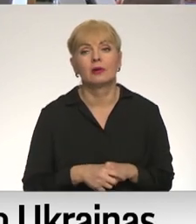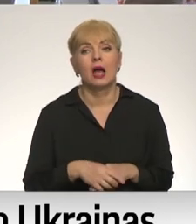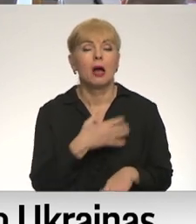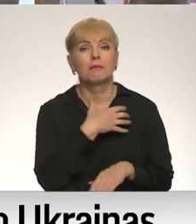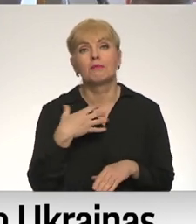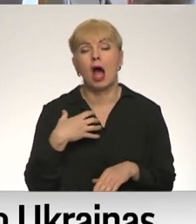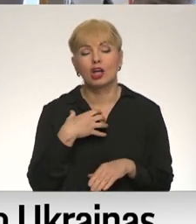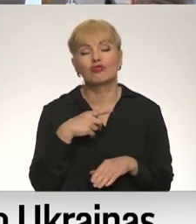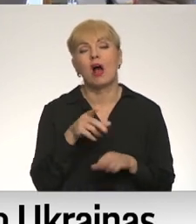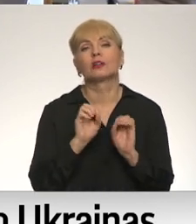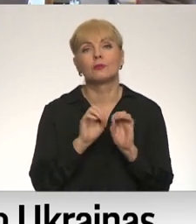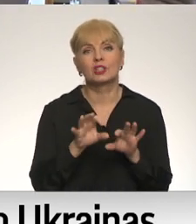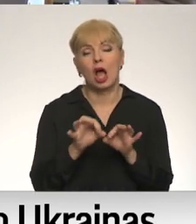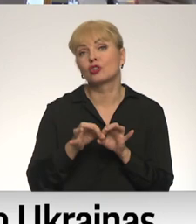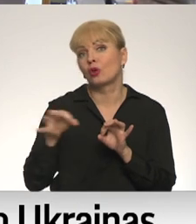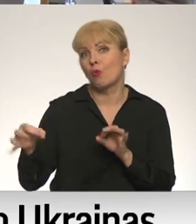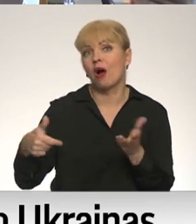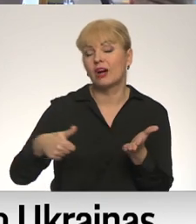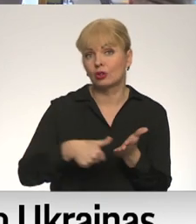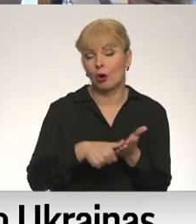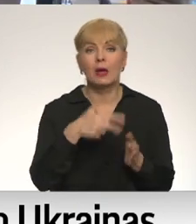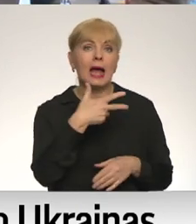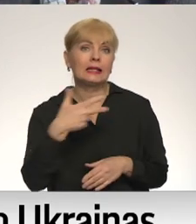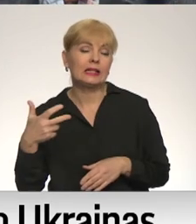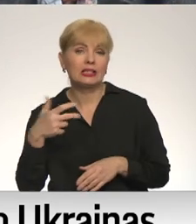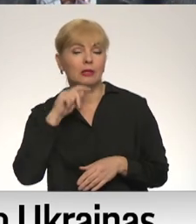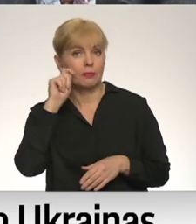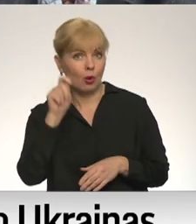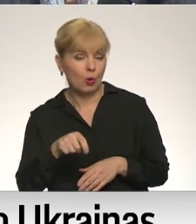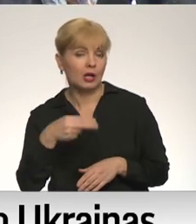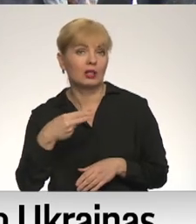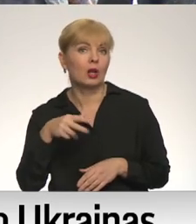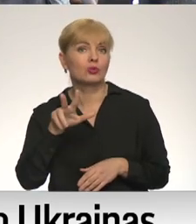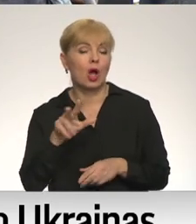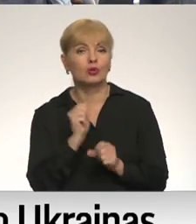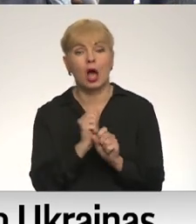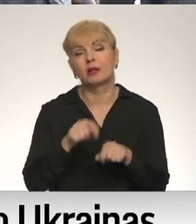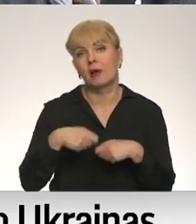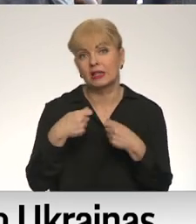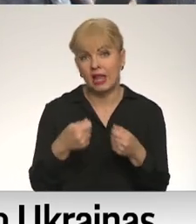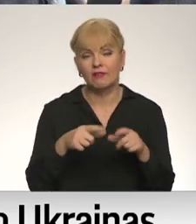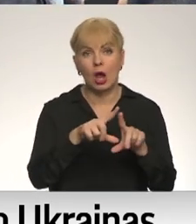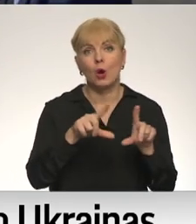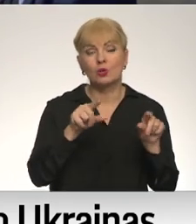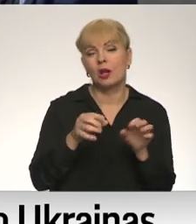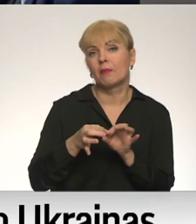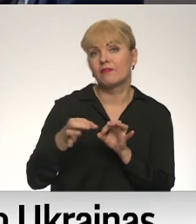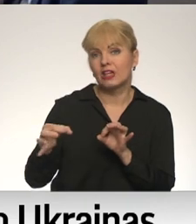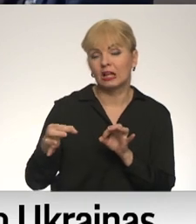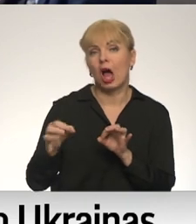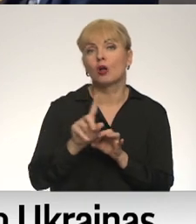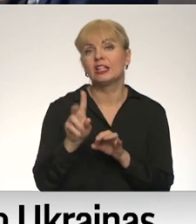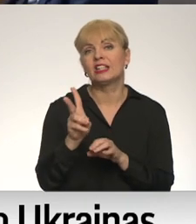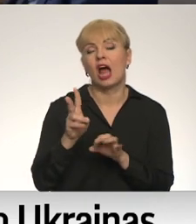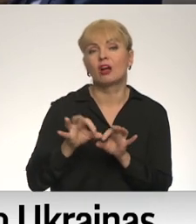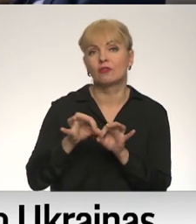Pašvaldībā RTV stāsta, ka novadā reģistrēti ap 300 ukraiņu un 28 darba devēji, kur uzņēmumi vai filiāles atrodas Čekavas